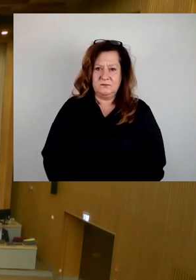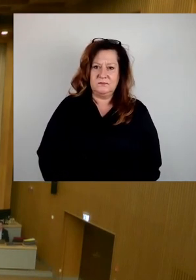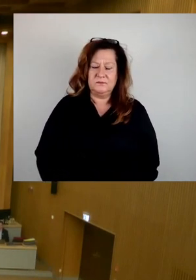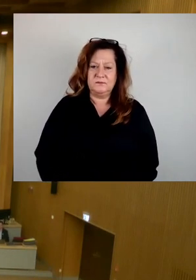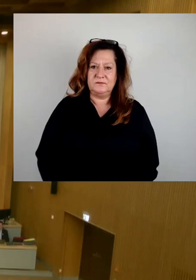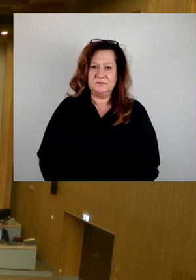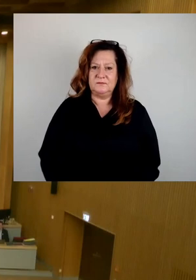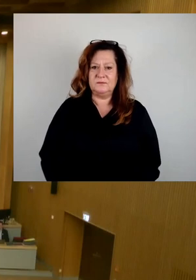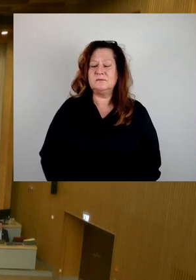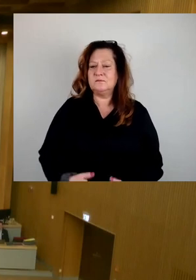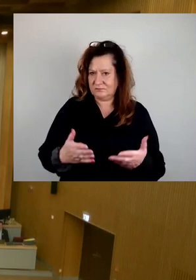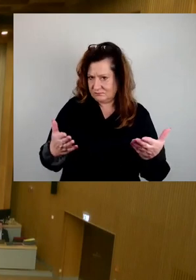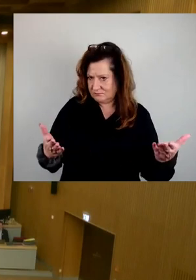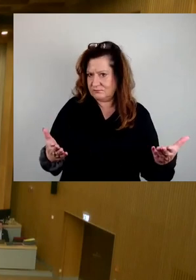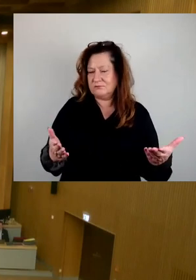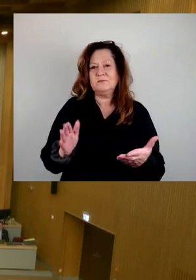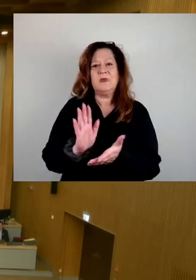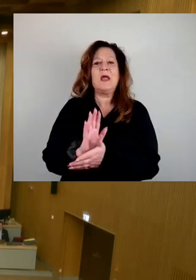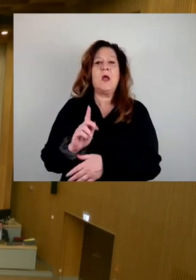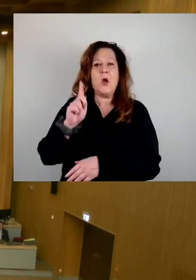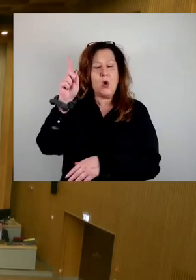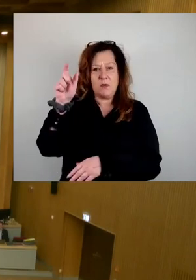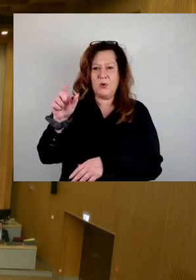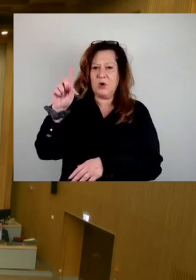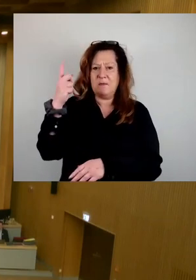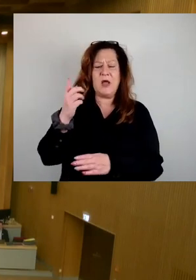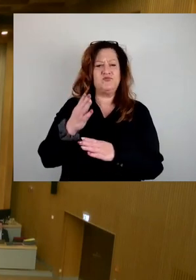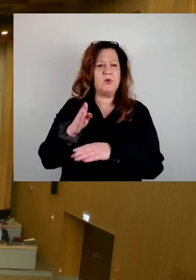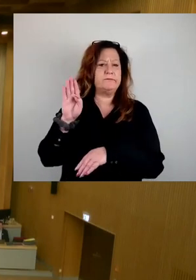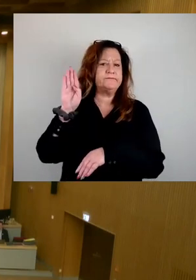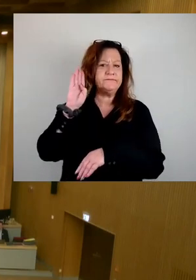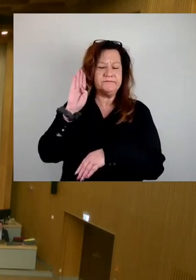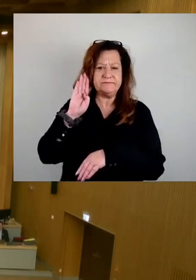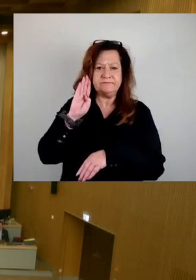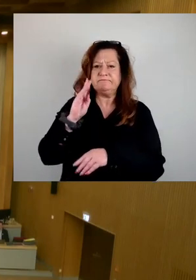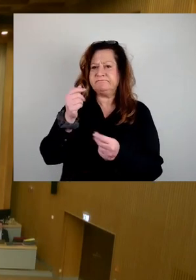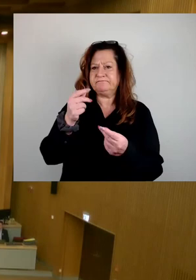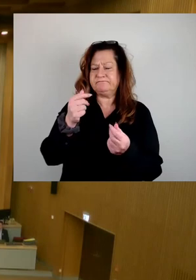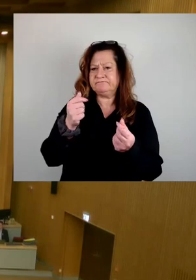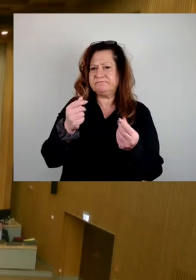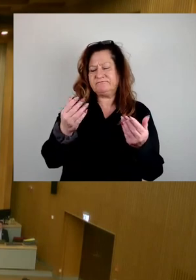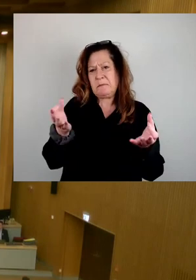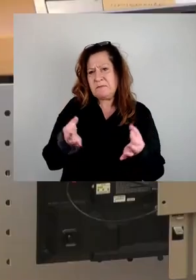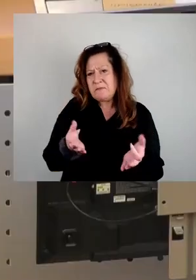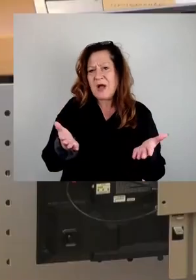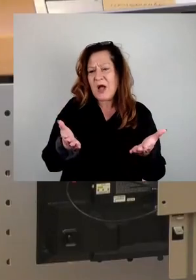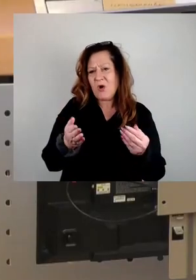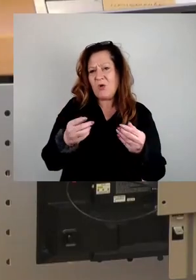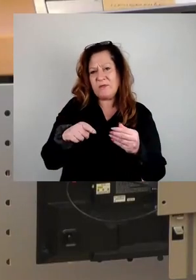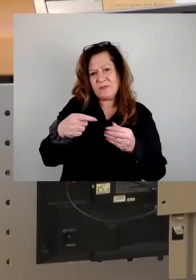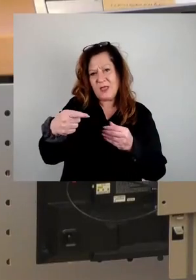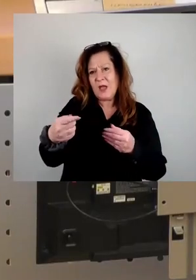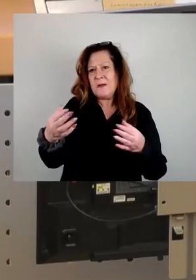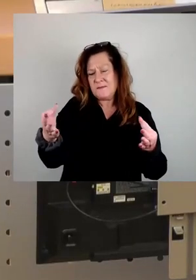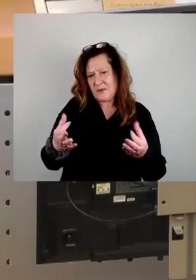Sehr geehrter Herr Oberbürgermeister, sehr geehrte Damen und Herren, wir haben es gerade gehört, es wird also sehr viel Geld in die Hand genommen werden in den nächsten Jahren und